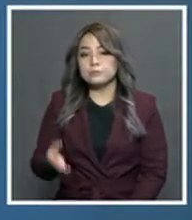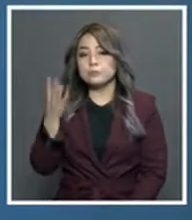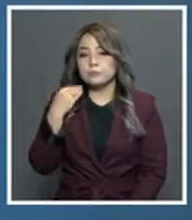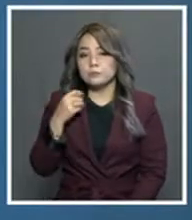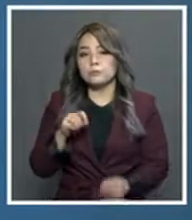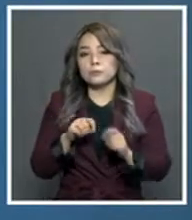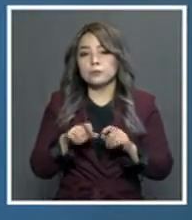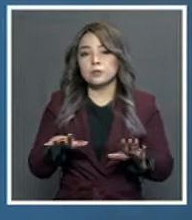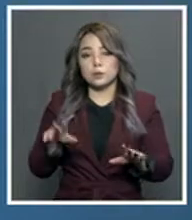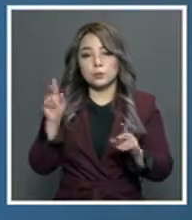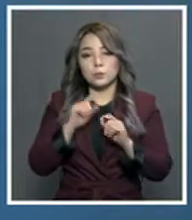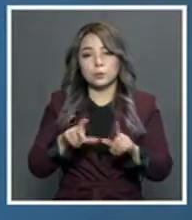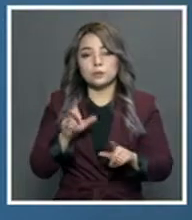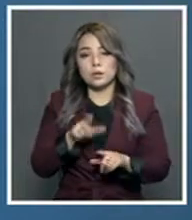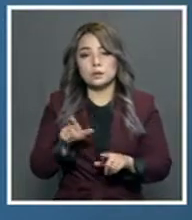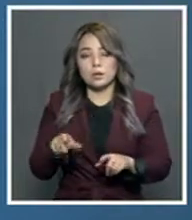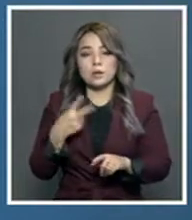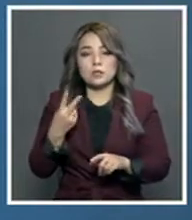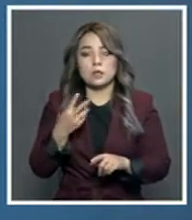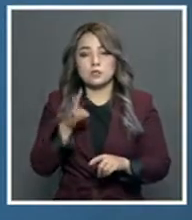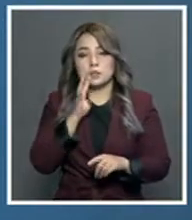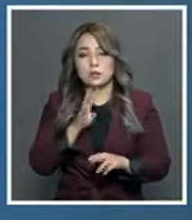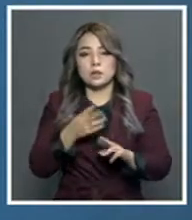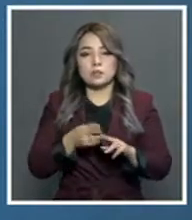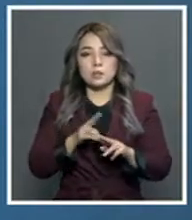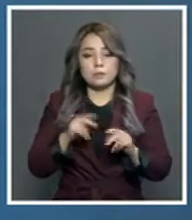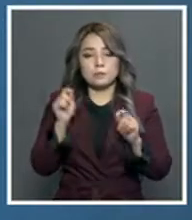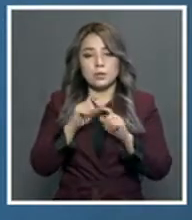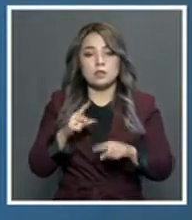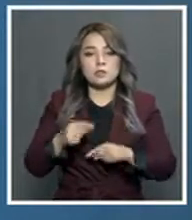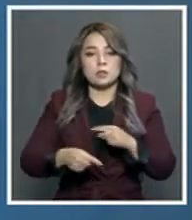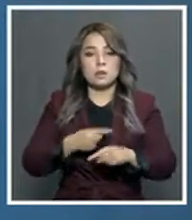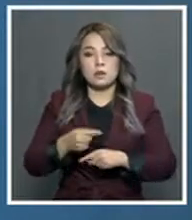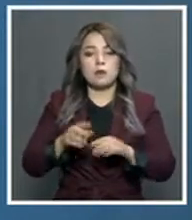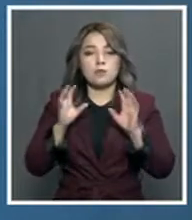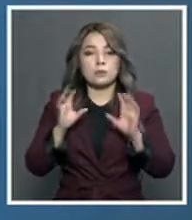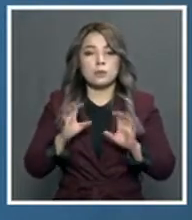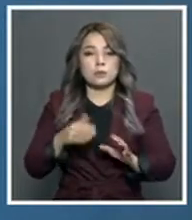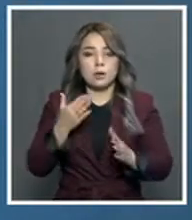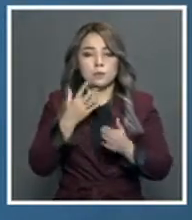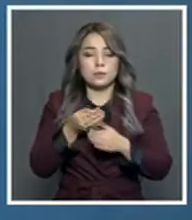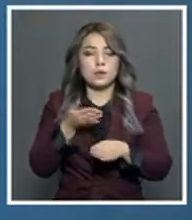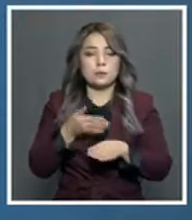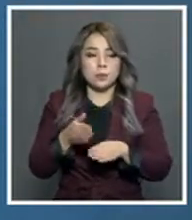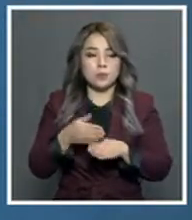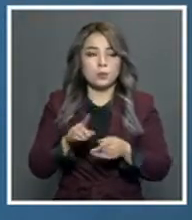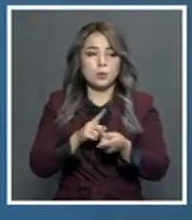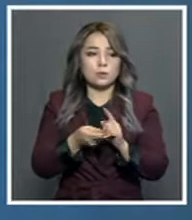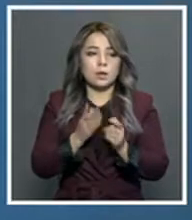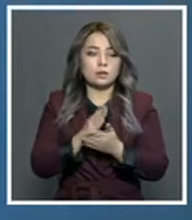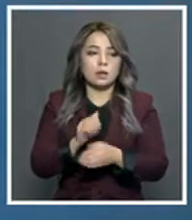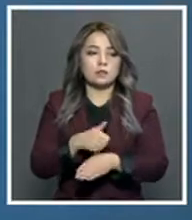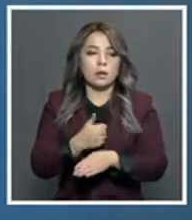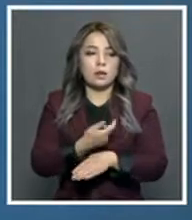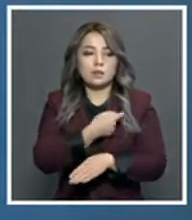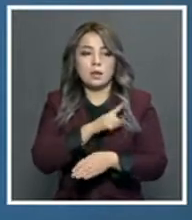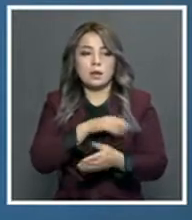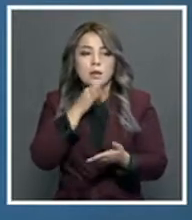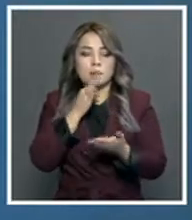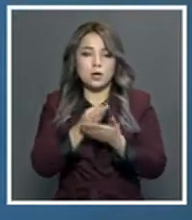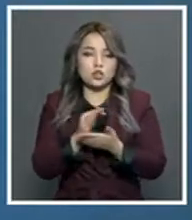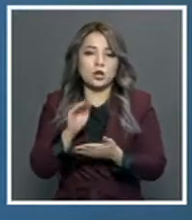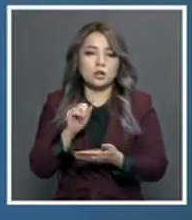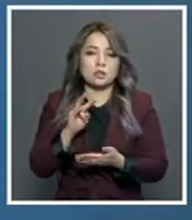Алматы мектептерінде оқушылар 2-90-нан бастап білім алудың дәстүрлі форматына біртіндеп көшет. Бұл туралы қаланың бас санитар дәрігері